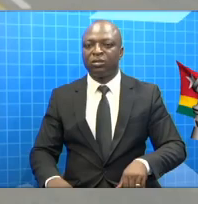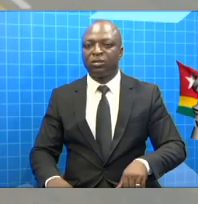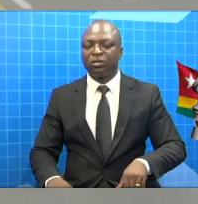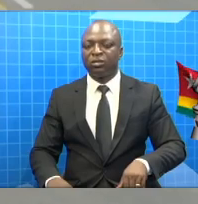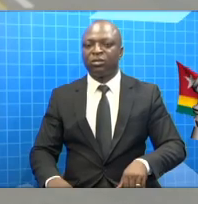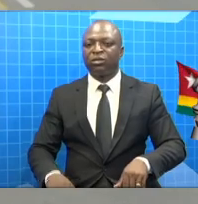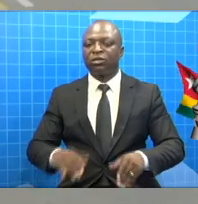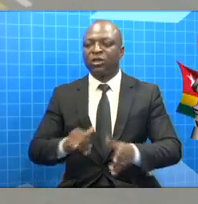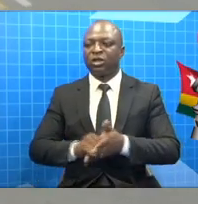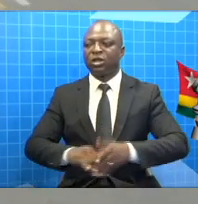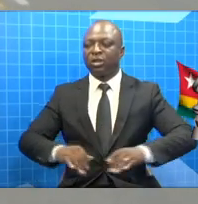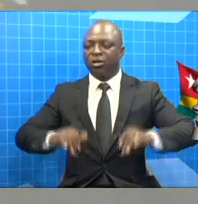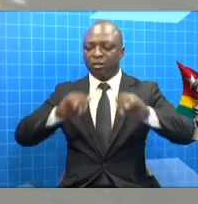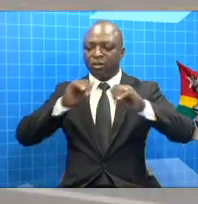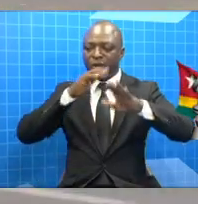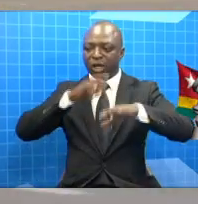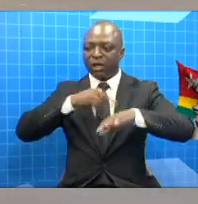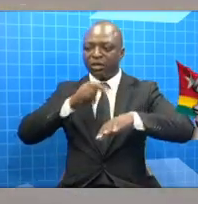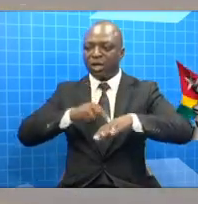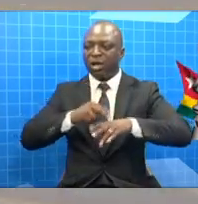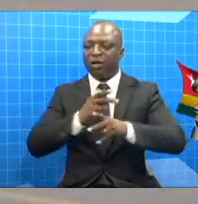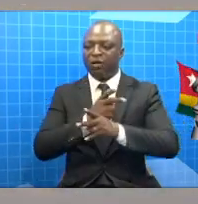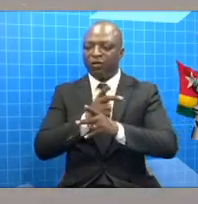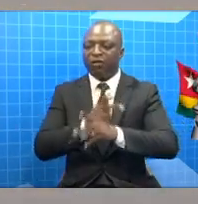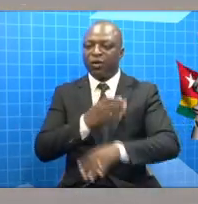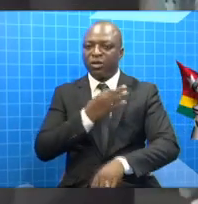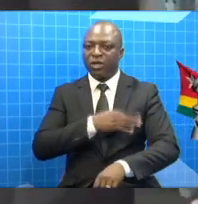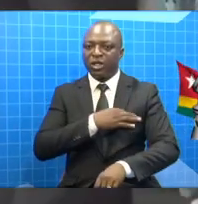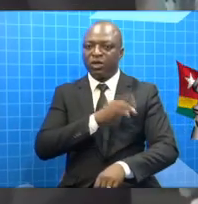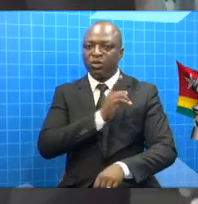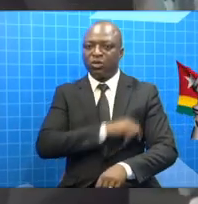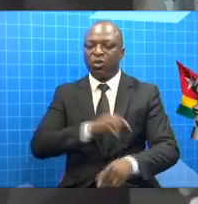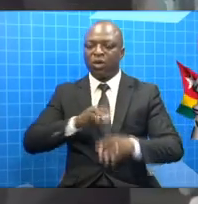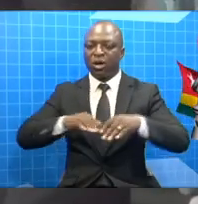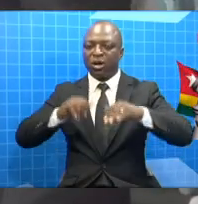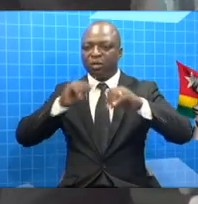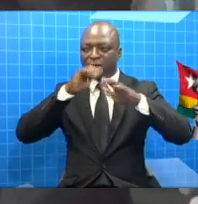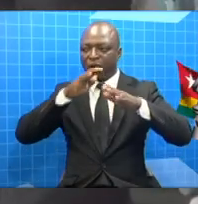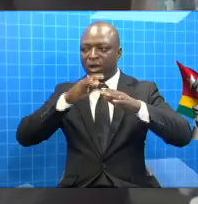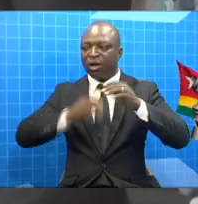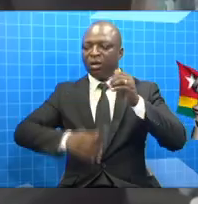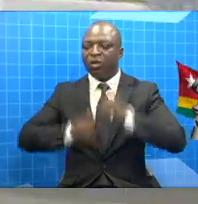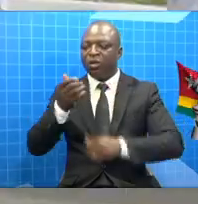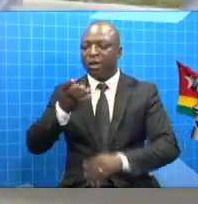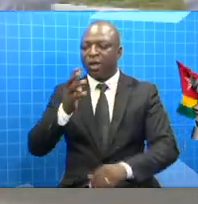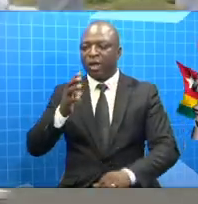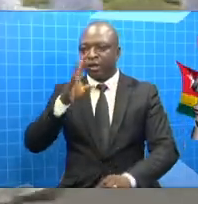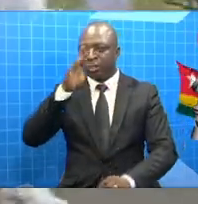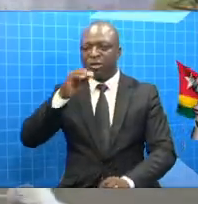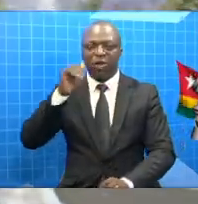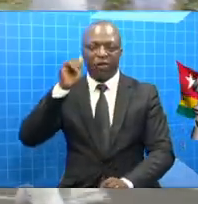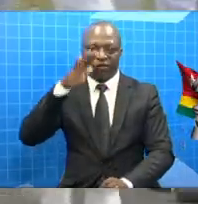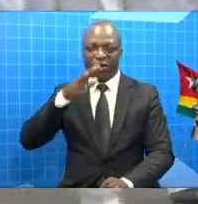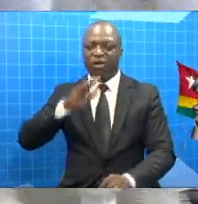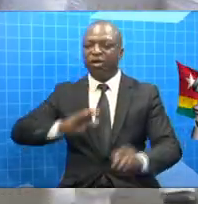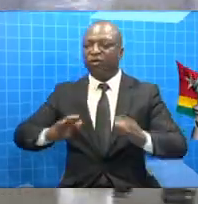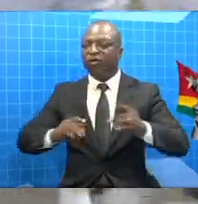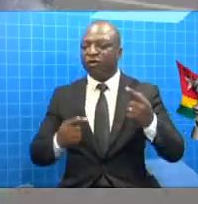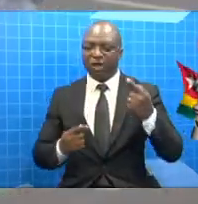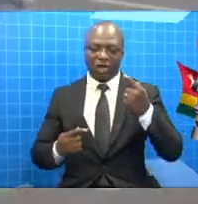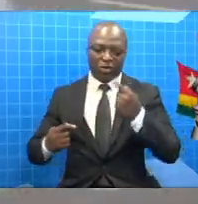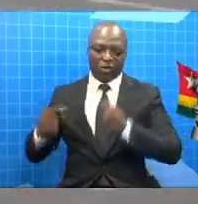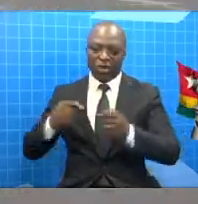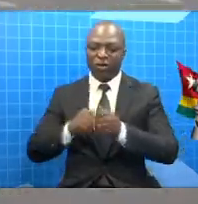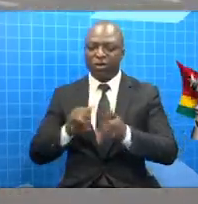La marine nationale, par contre, veille aux intérêts du Togo en mer. Plus de 400 hommes et femmes mènent la lutte au sein